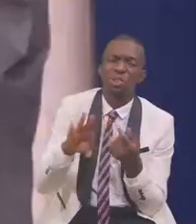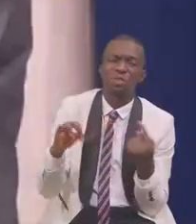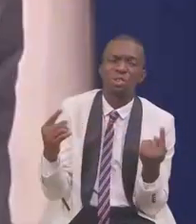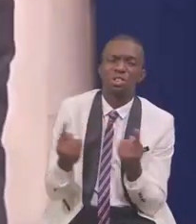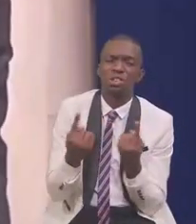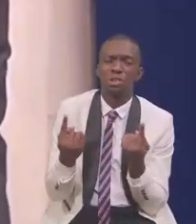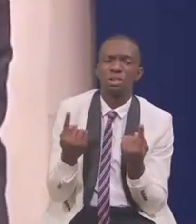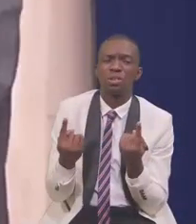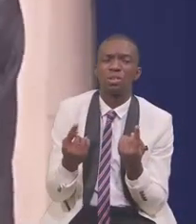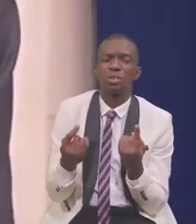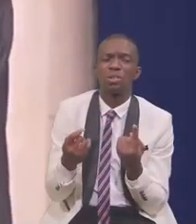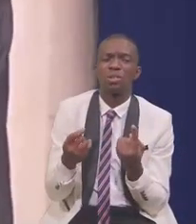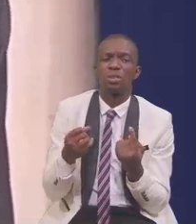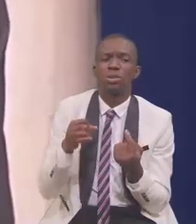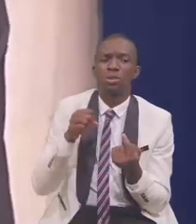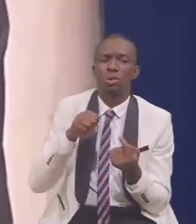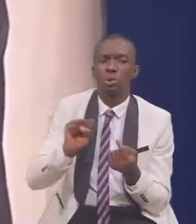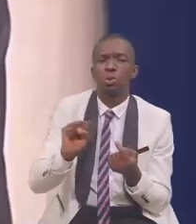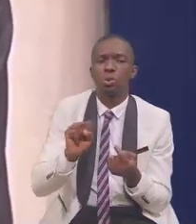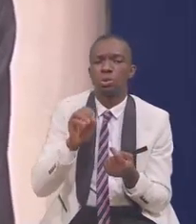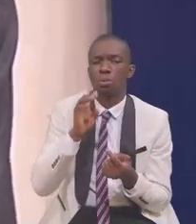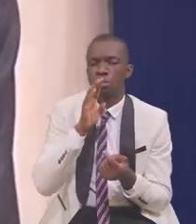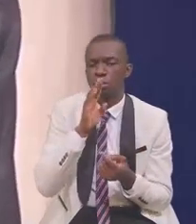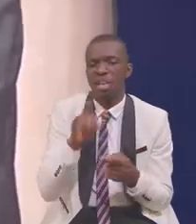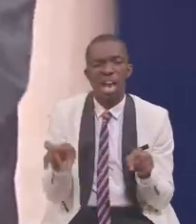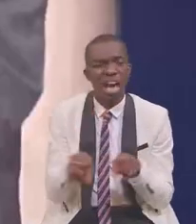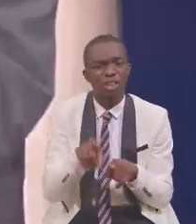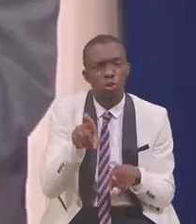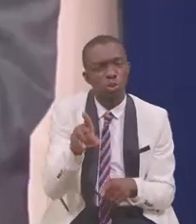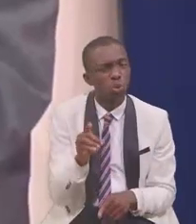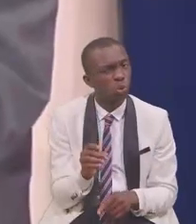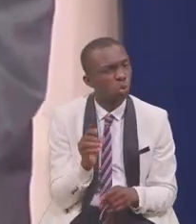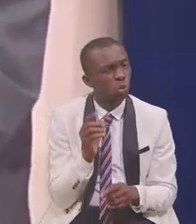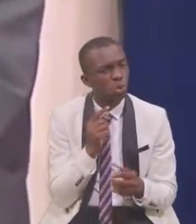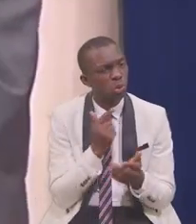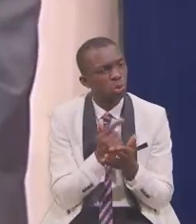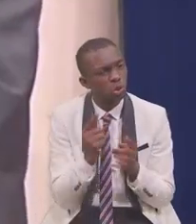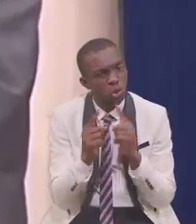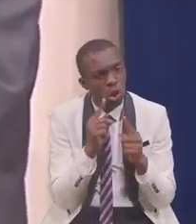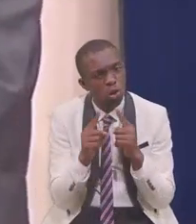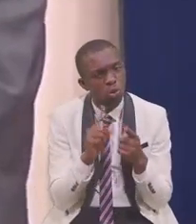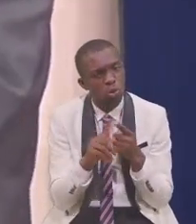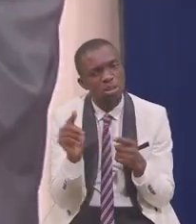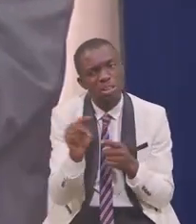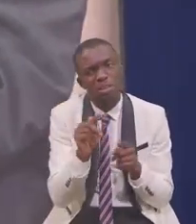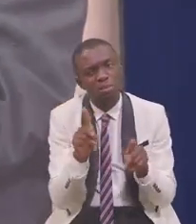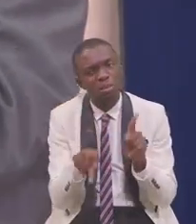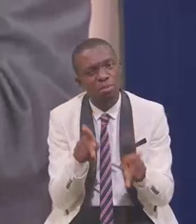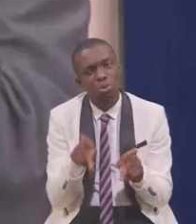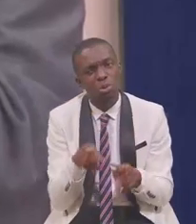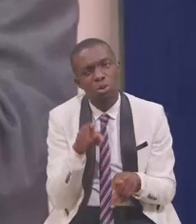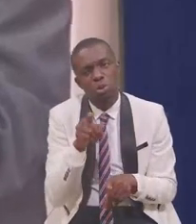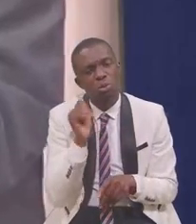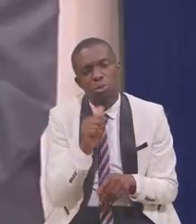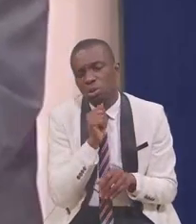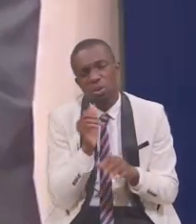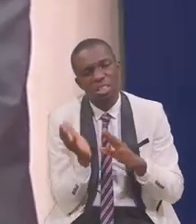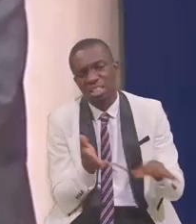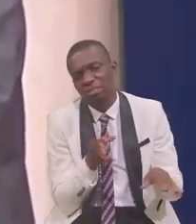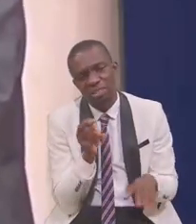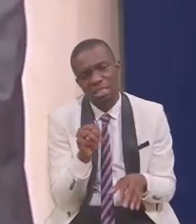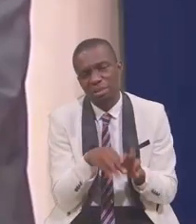le pardon des péchés. Et comme nous parlons aux gens, ce n'est pas seulement leur prêcher la parole et